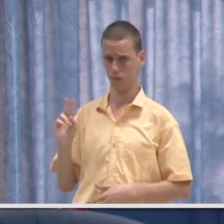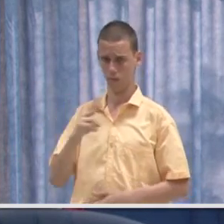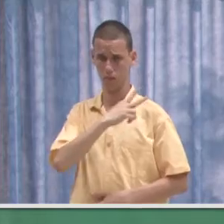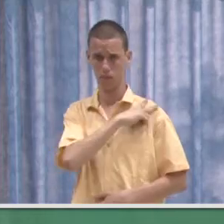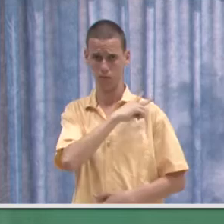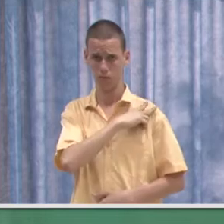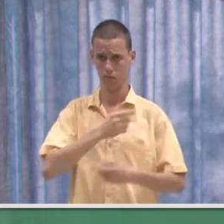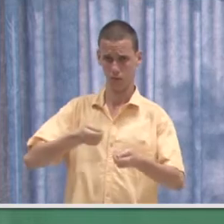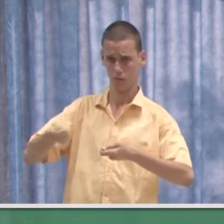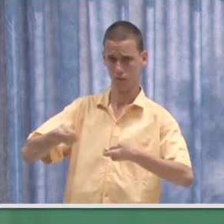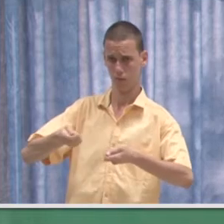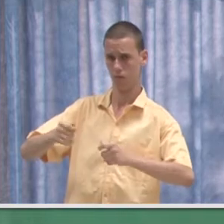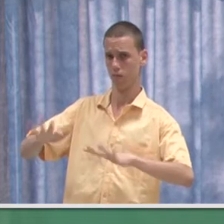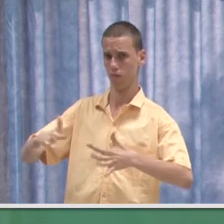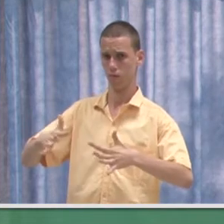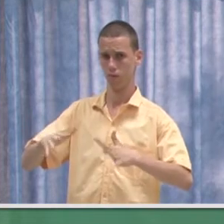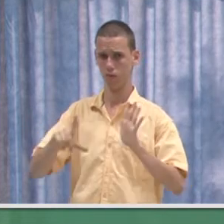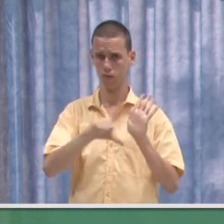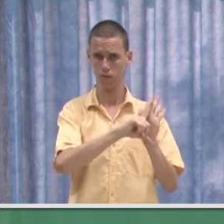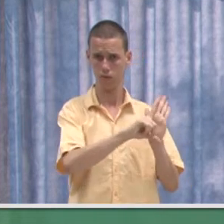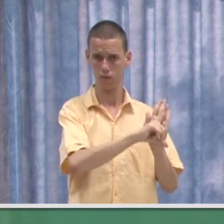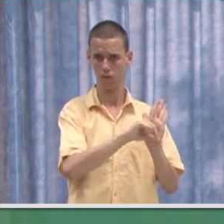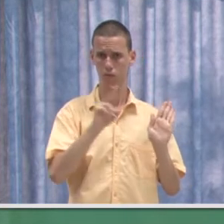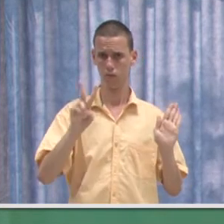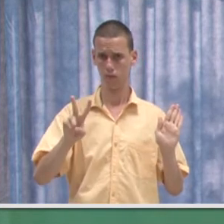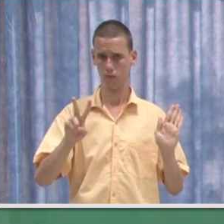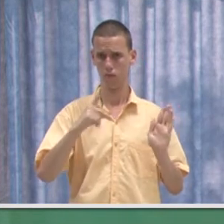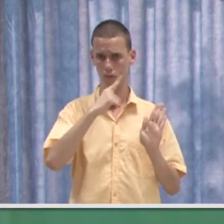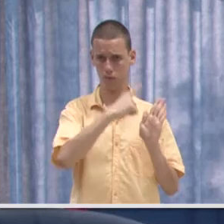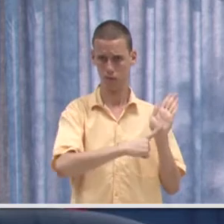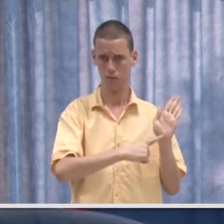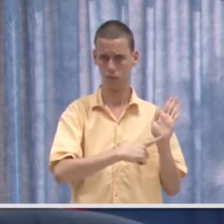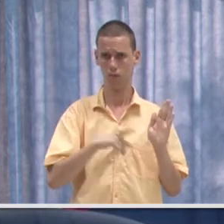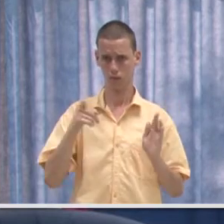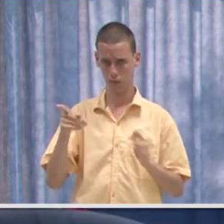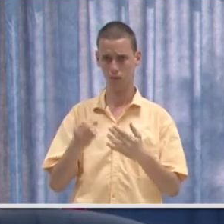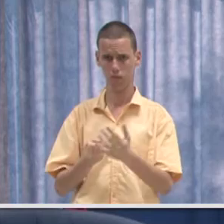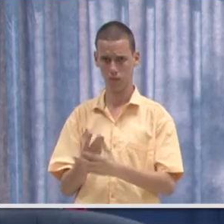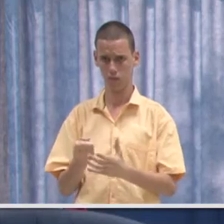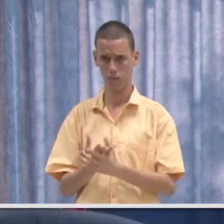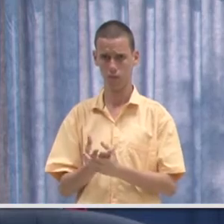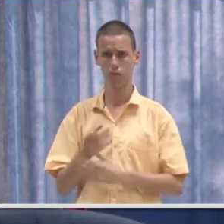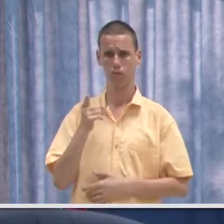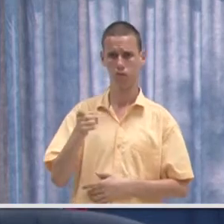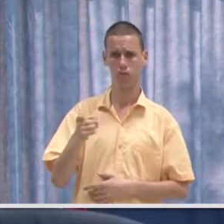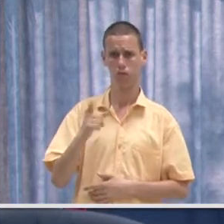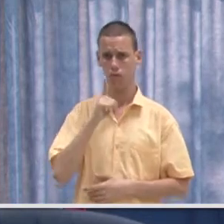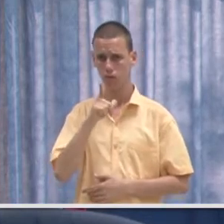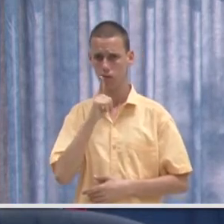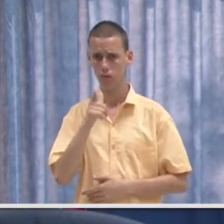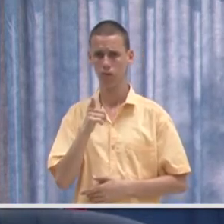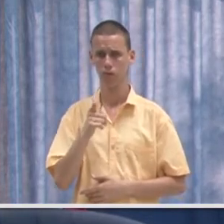people. Oui. Pour ça, dernier des mois. Et les montants qui peuvent causer, on s'est confusé pour dire